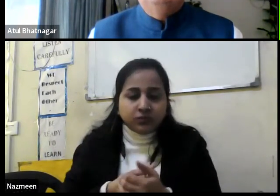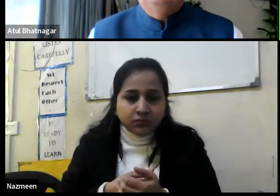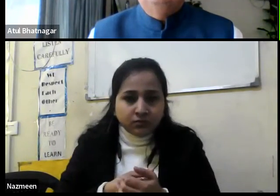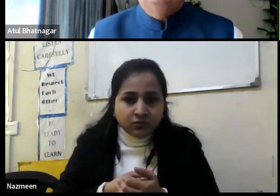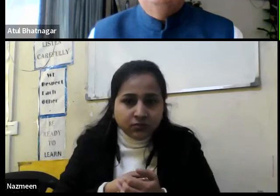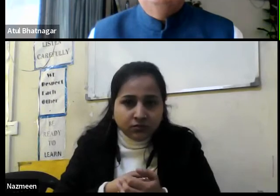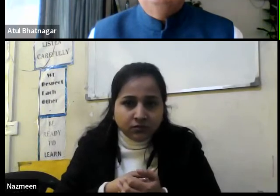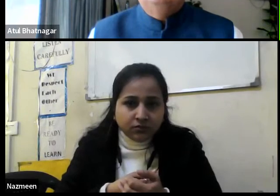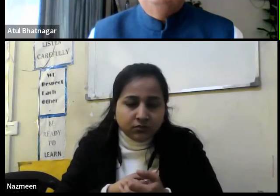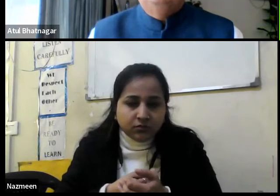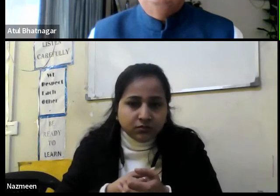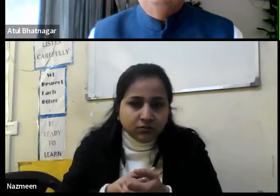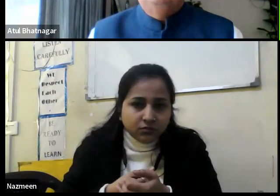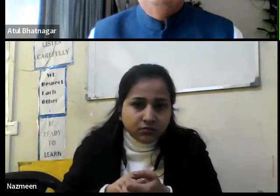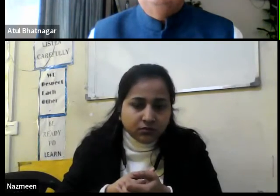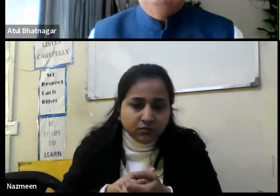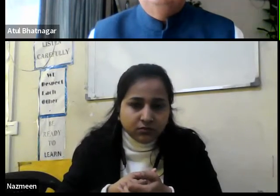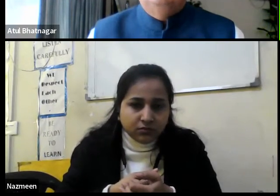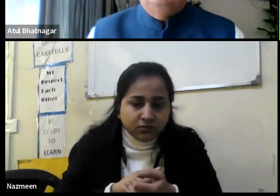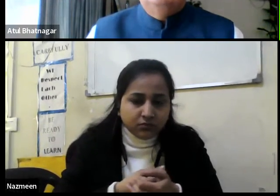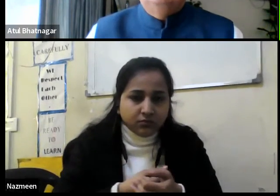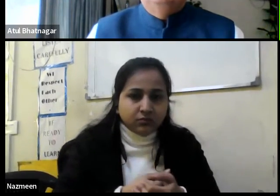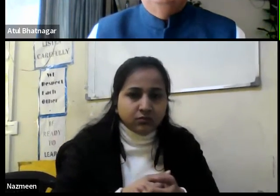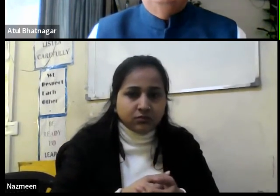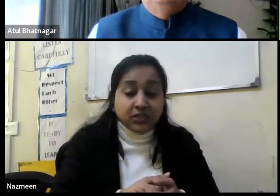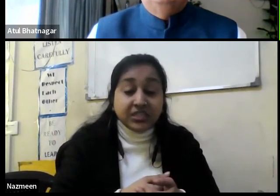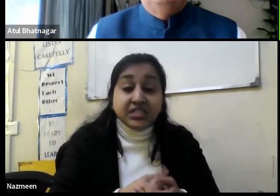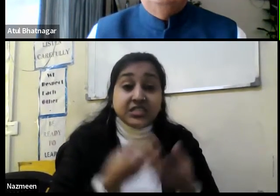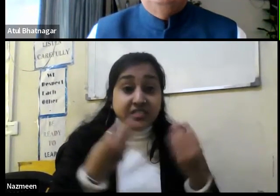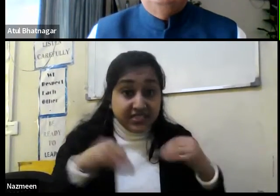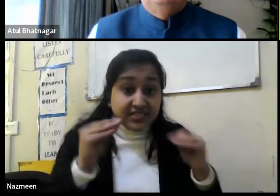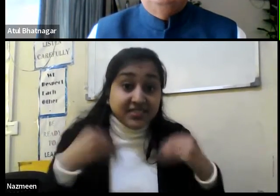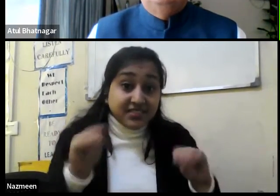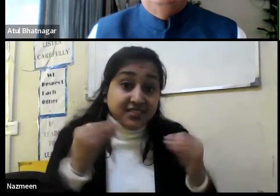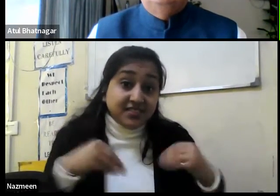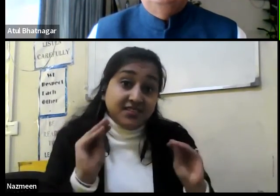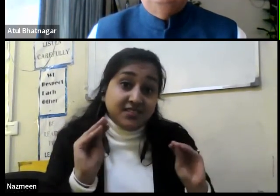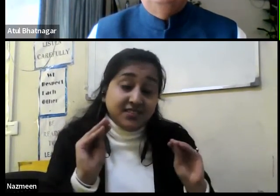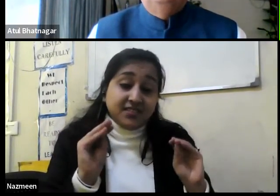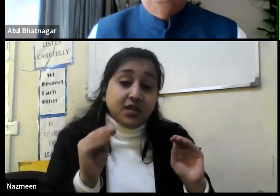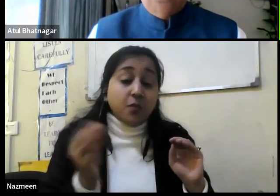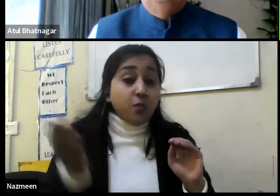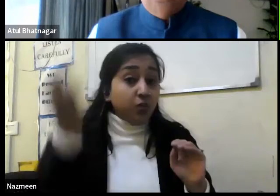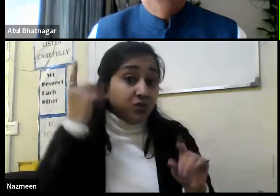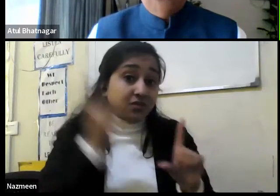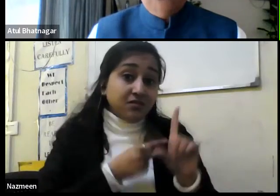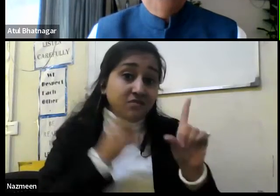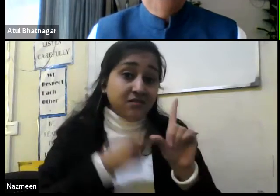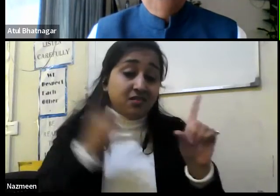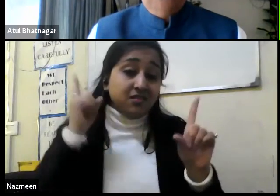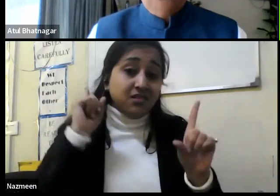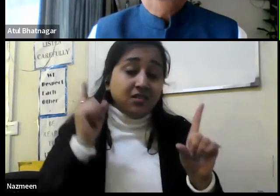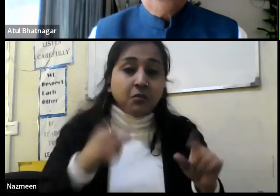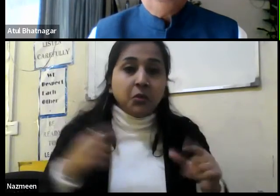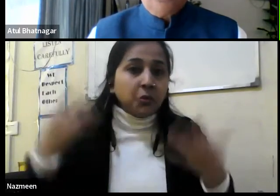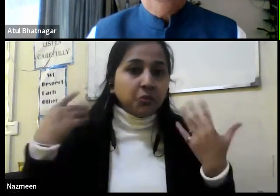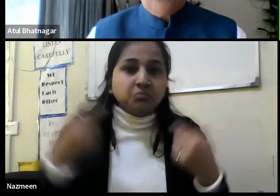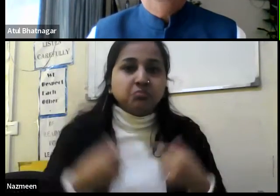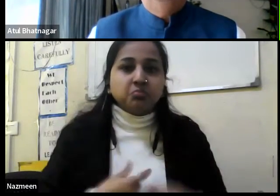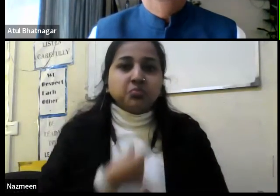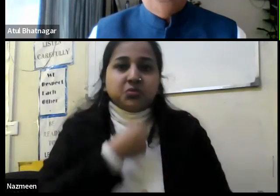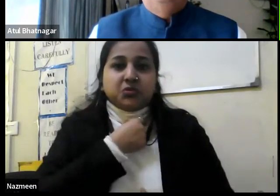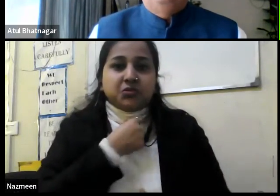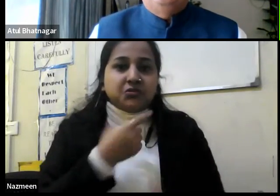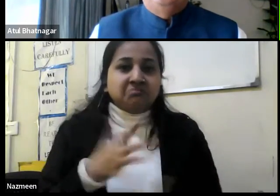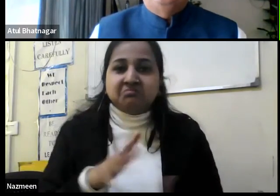एक तो बहुत सारी चीजें, सेल्स का। अब मेरे को बहुत साल पहले याद है कि टाई पहनना नहीं आता था। अब